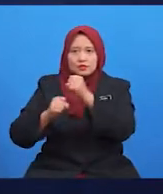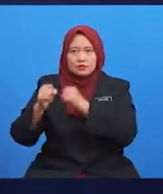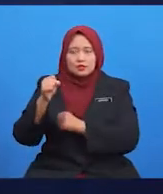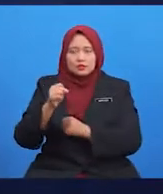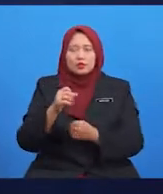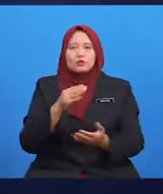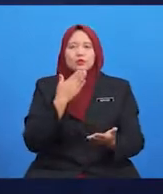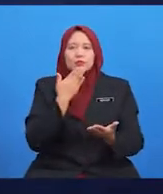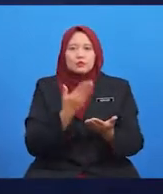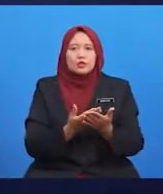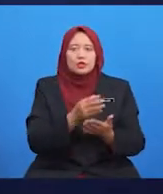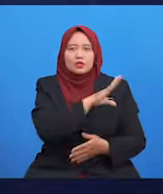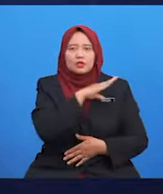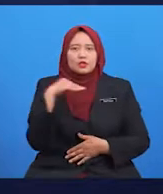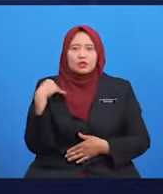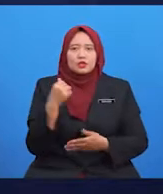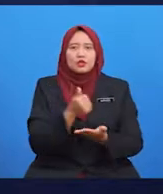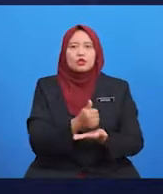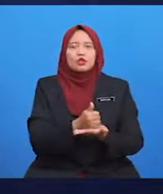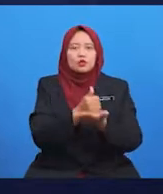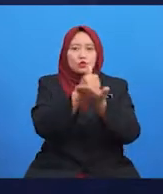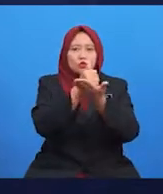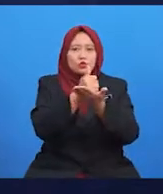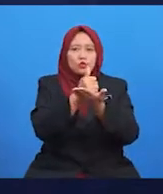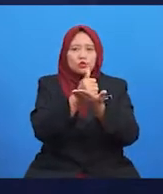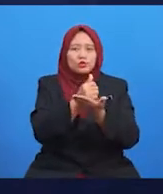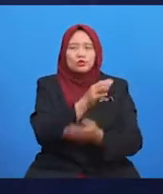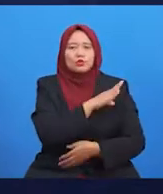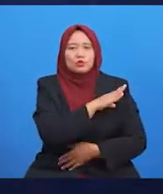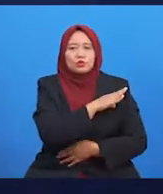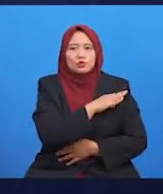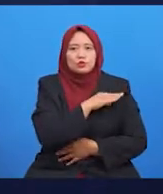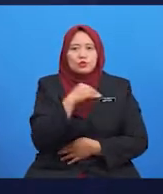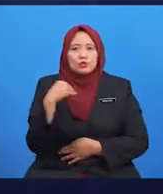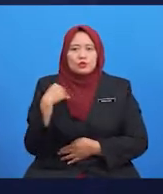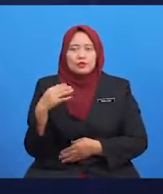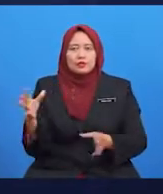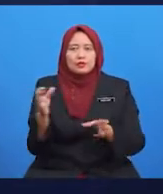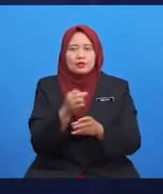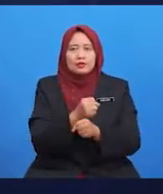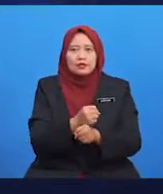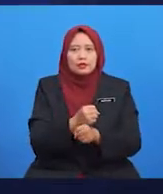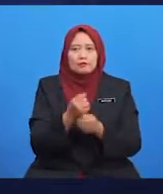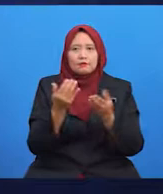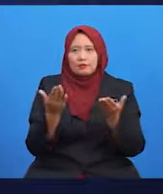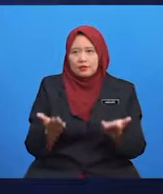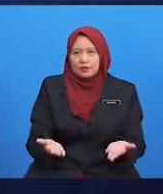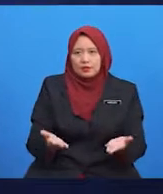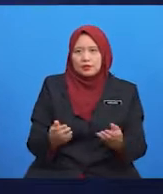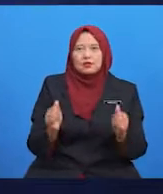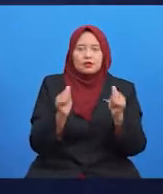sentiasa tolong-menolong dan mengambil berat tentang saudara